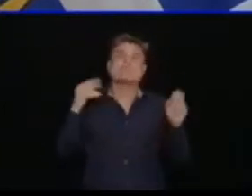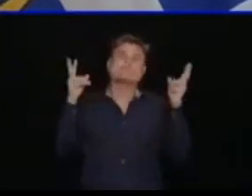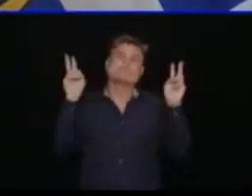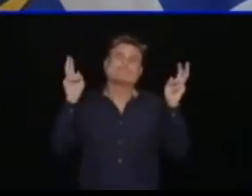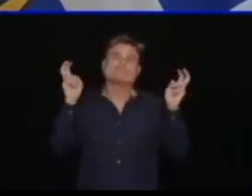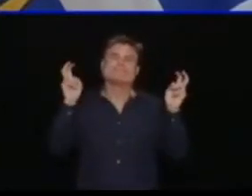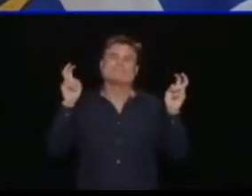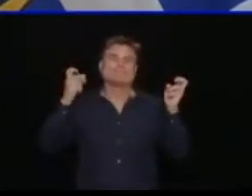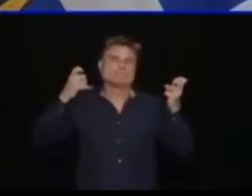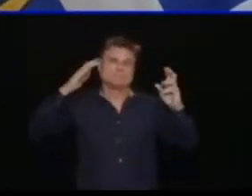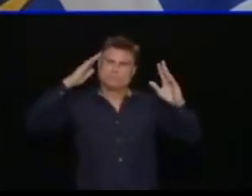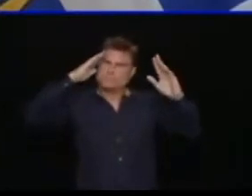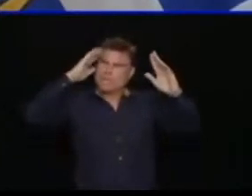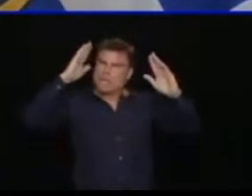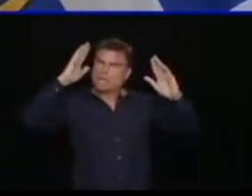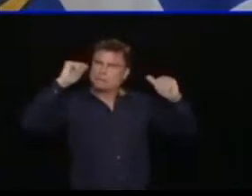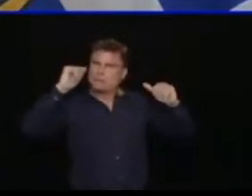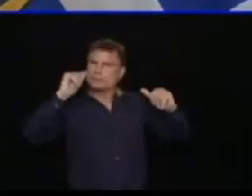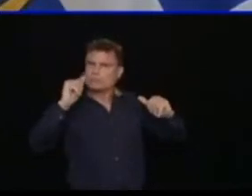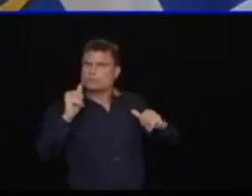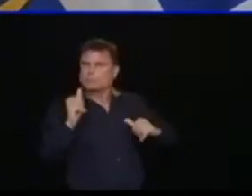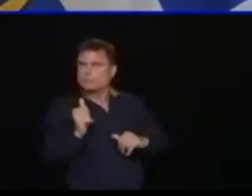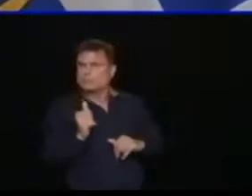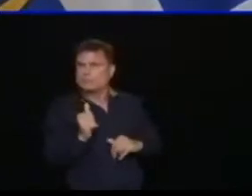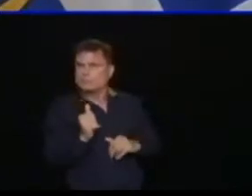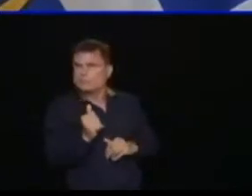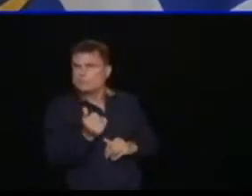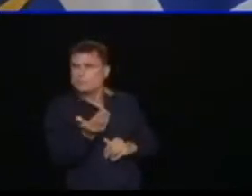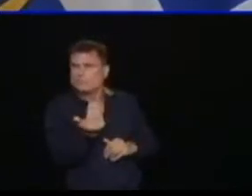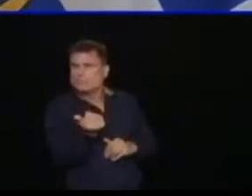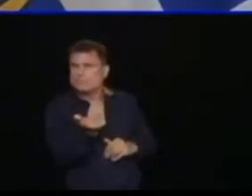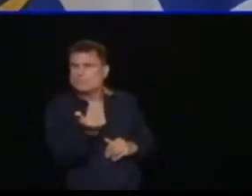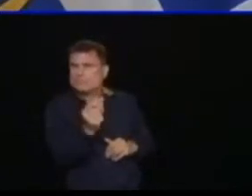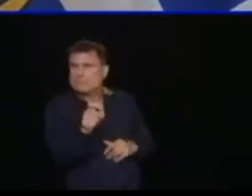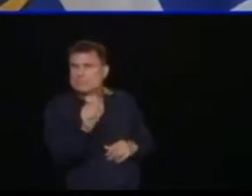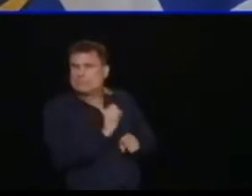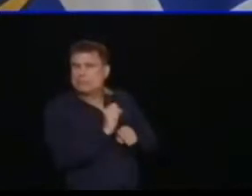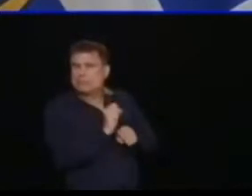班，如果你上班了，你可能对同事也会带来额外的负担，对